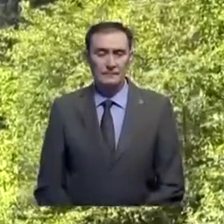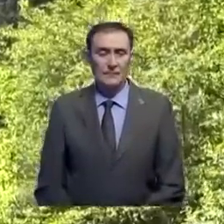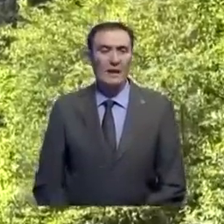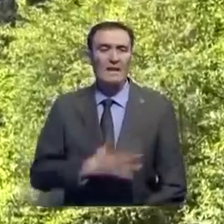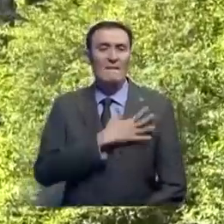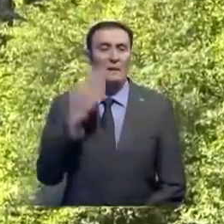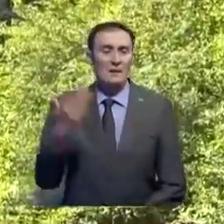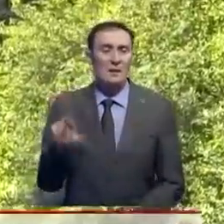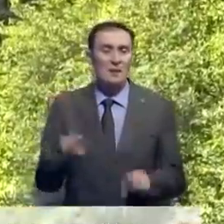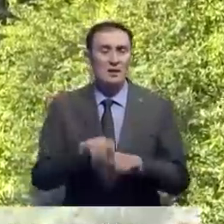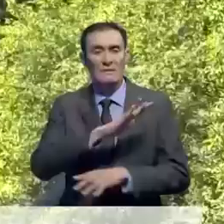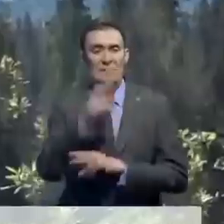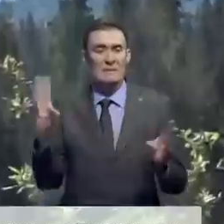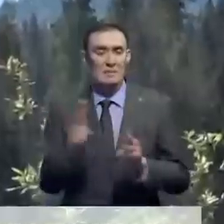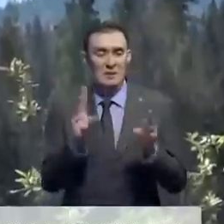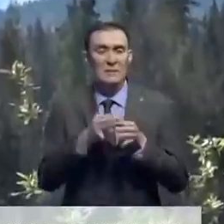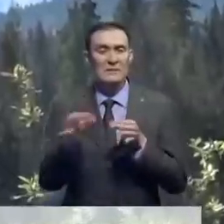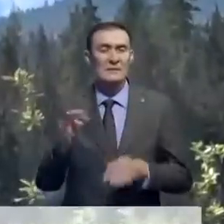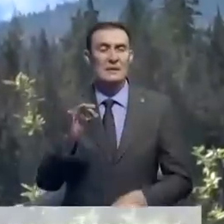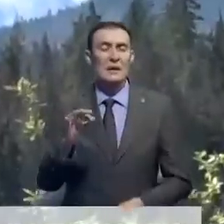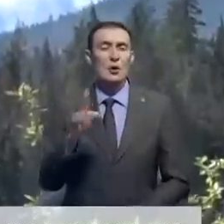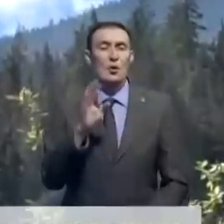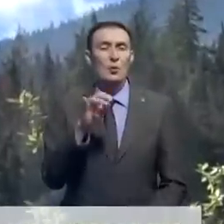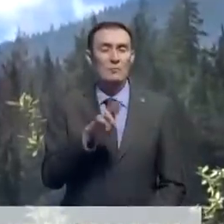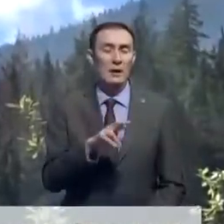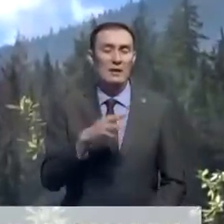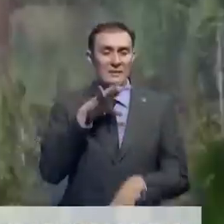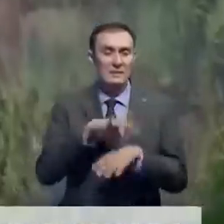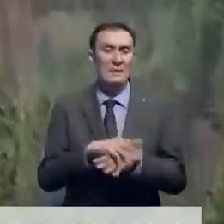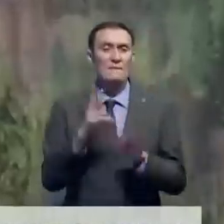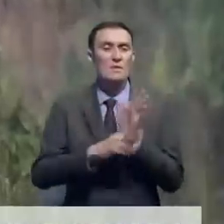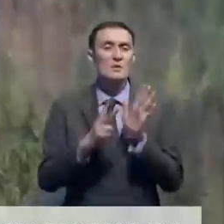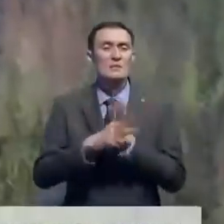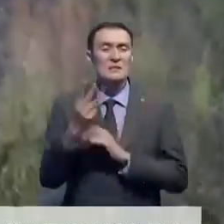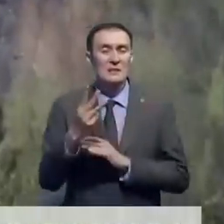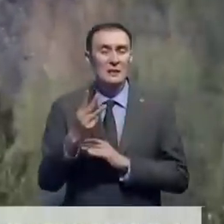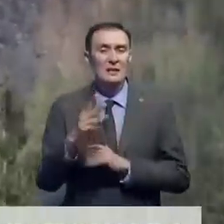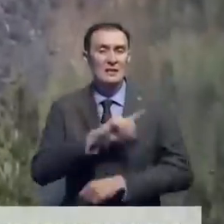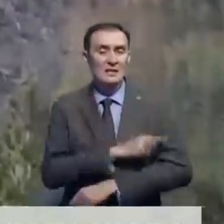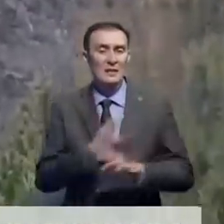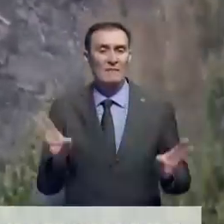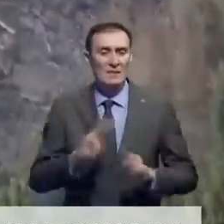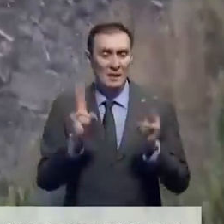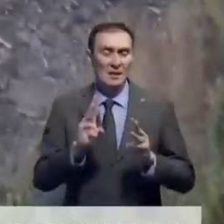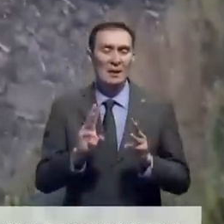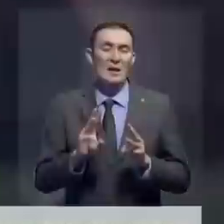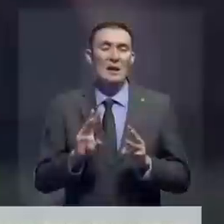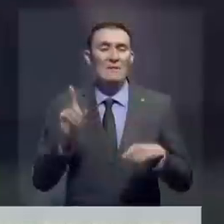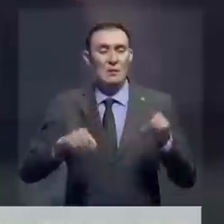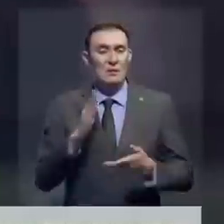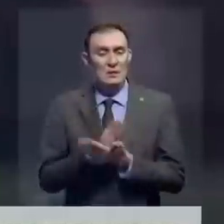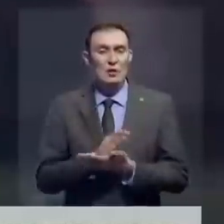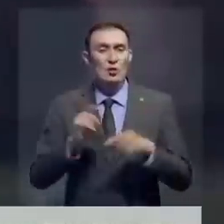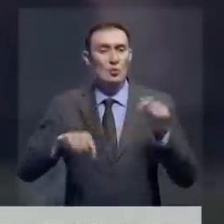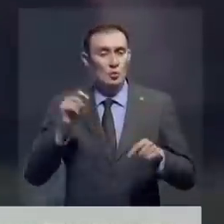в Канаде не утихают Лесные пожары только в провинции Британская Колумбия зафиксировано 83 активных очагов возгорания некоторых районах